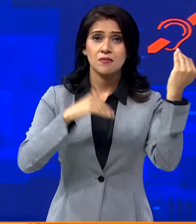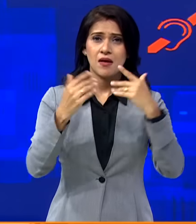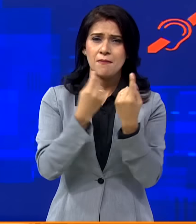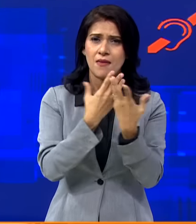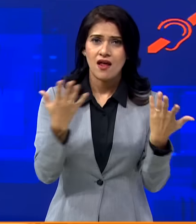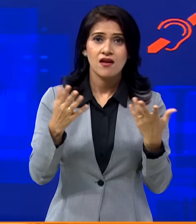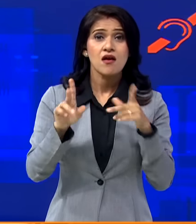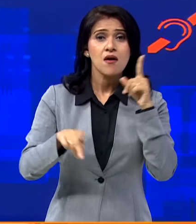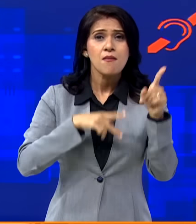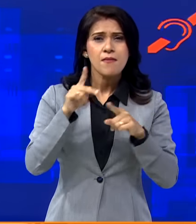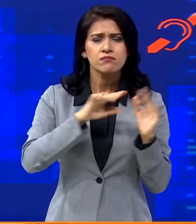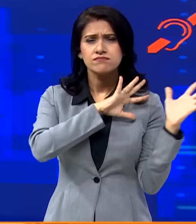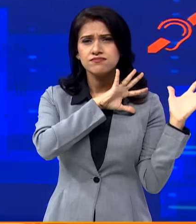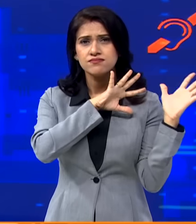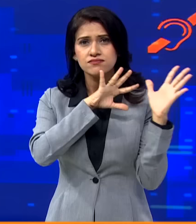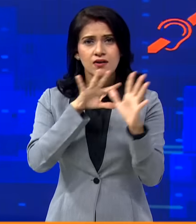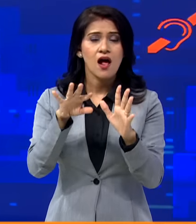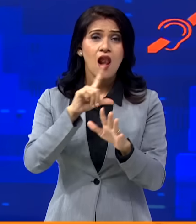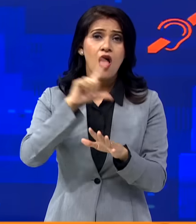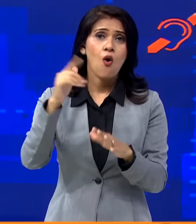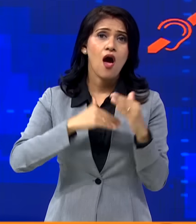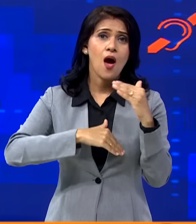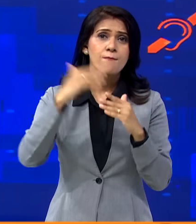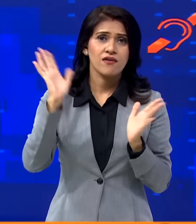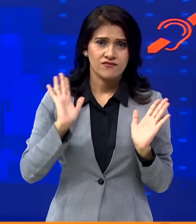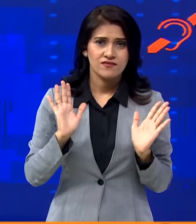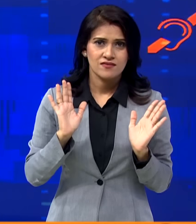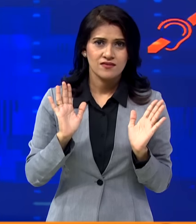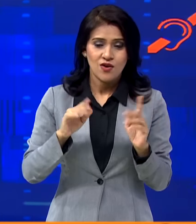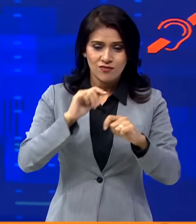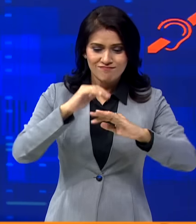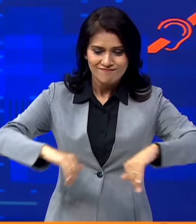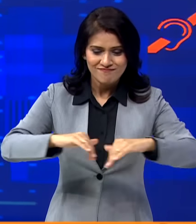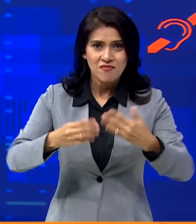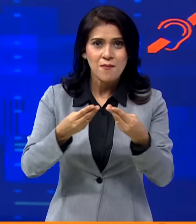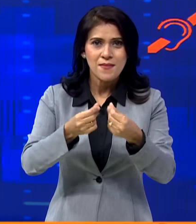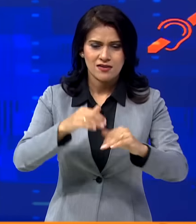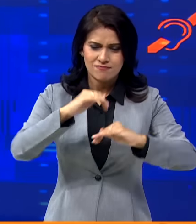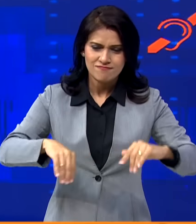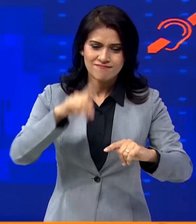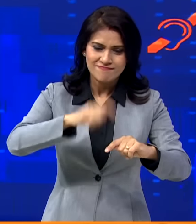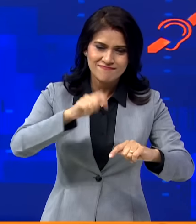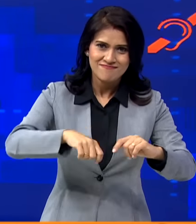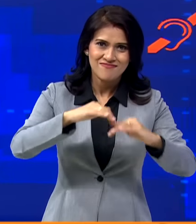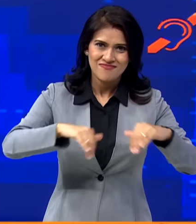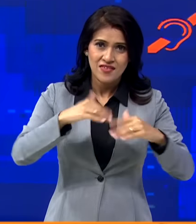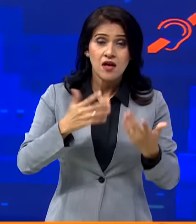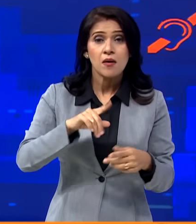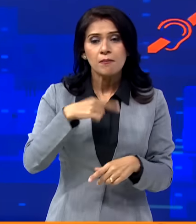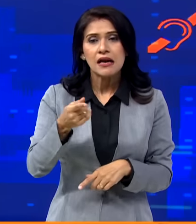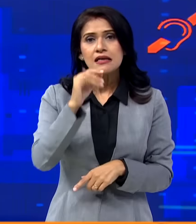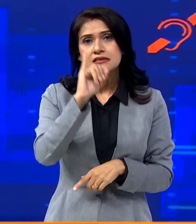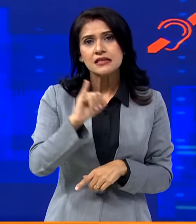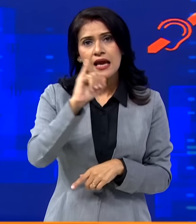भक्त पूरे देश के कोने कोने से वहां उपस्थित थे गर्भ ग्रह की खुदाई हो चुकी थी लेकिन 6 नवंबर